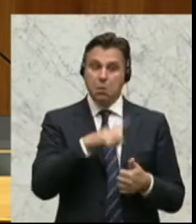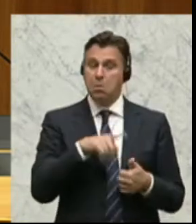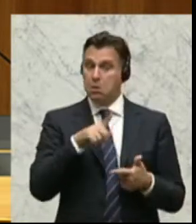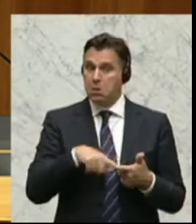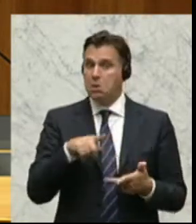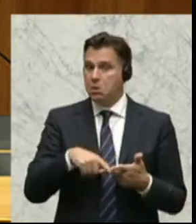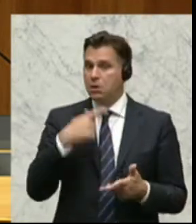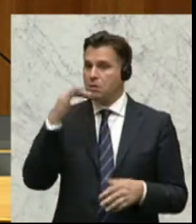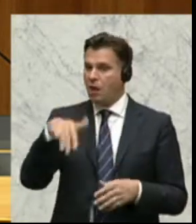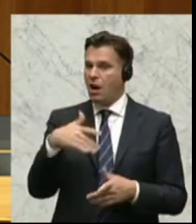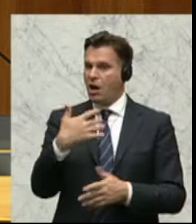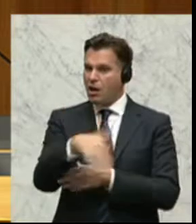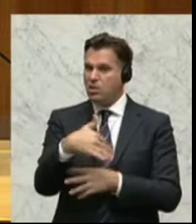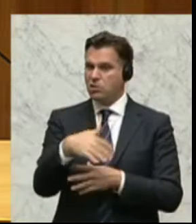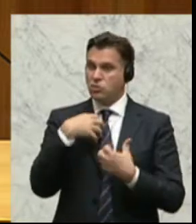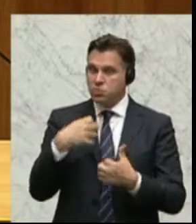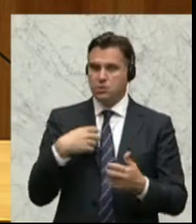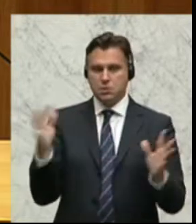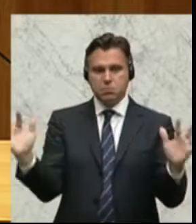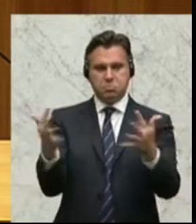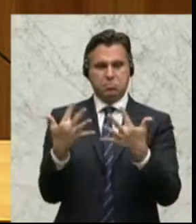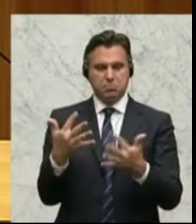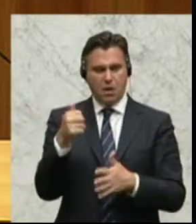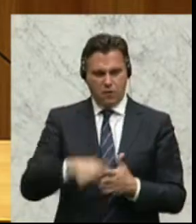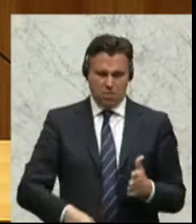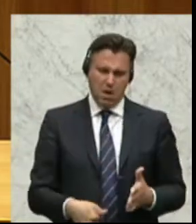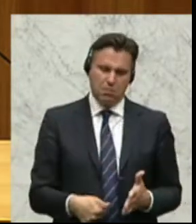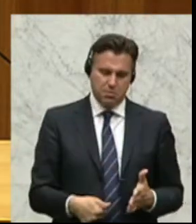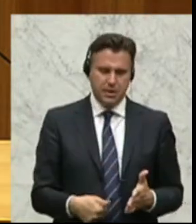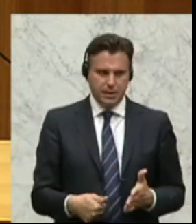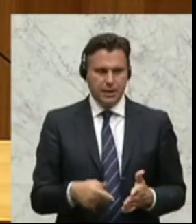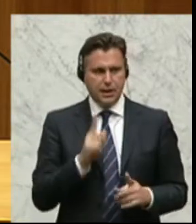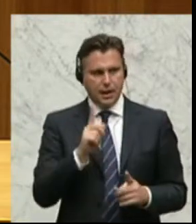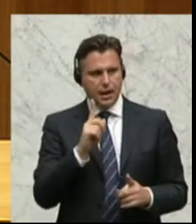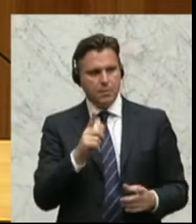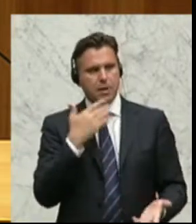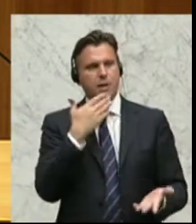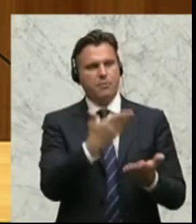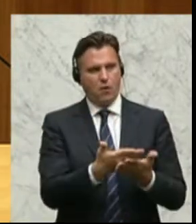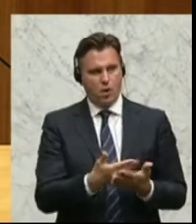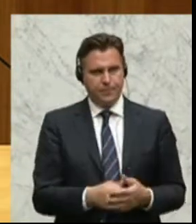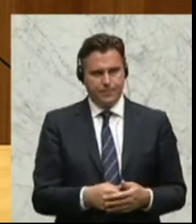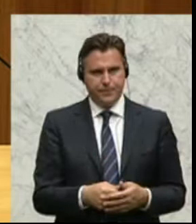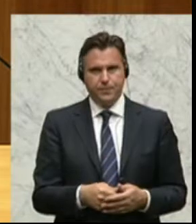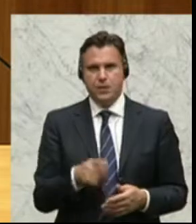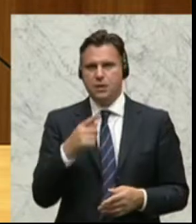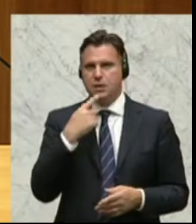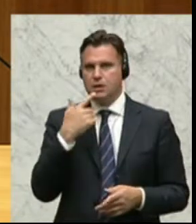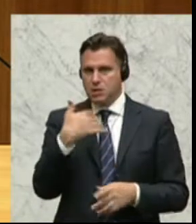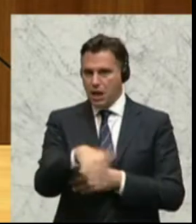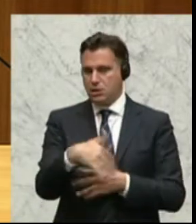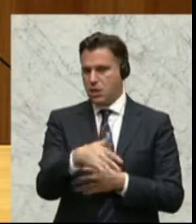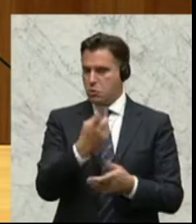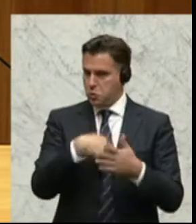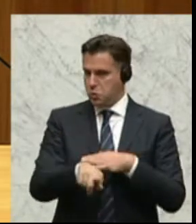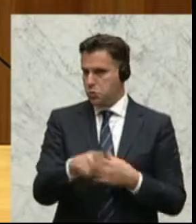hier vortragen kann. Ich kann Ihnen aber auch empfehlen, Herr Kollege, wenn Sie halt wieder mal zu einem Wirtshaus gehen, schauen Sie halt,